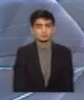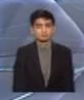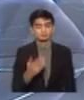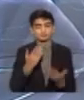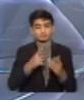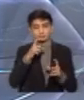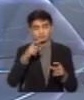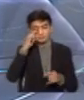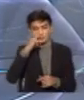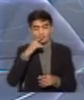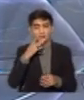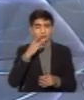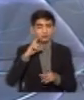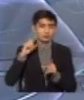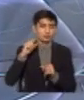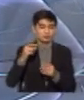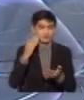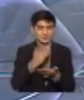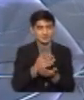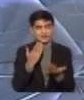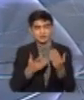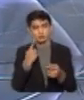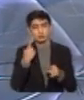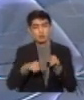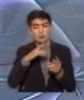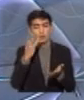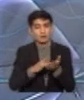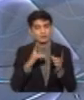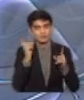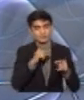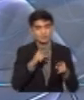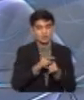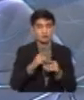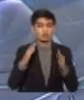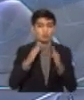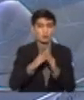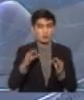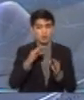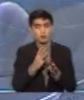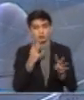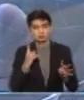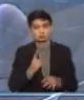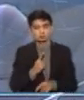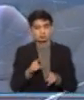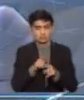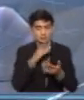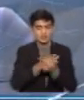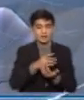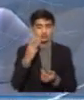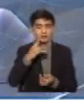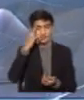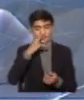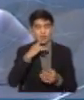Ал кейбір азаматтар шетелге көшіп кетсе де, немесе басқа қалаға қоныс аударса да, үй кезегінде тұра береді екен. Шығыс Қазақстан облысында